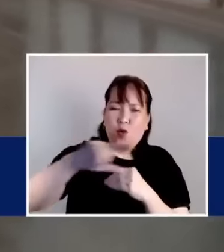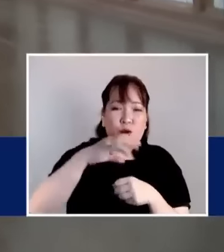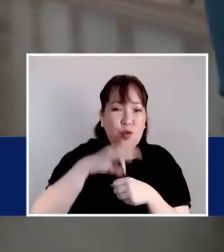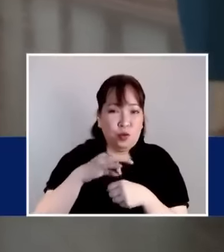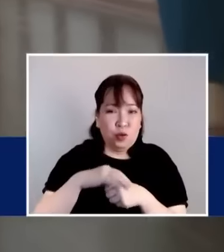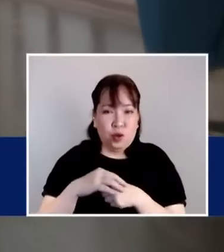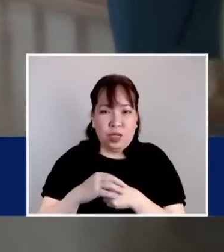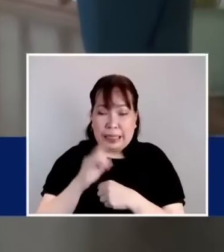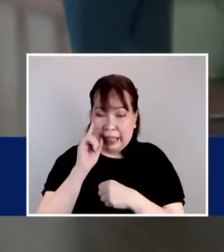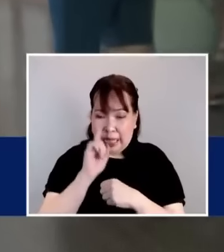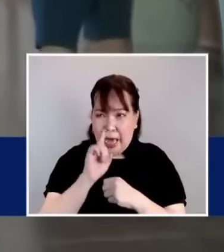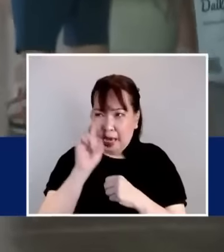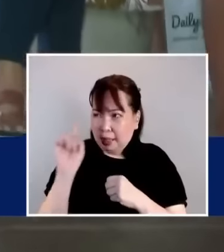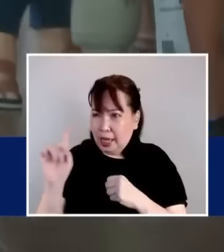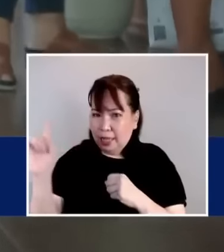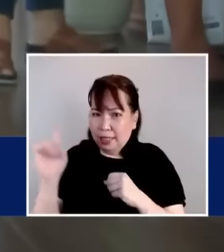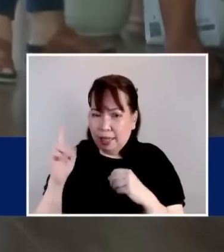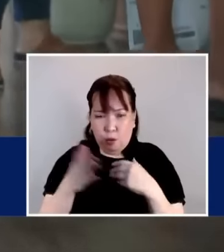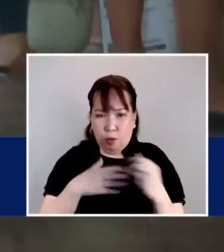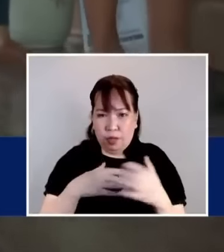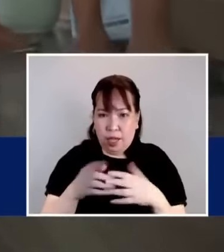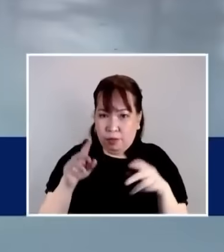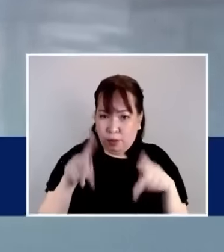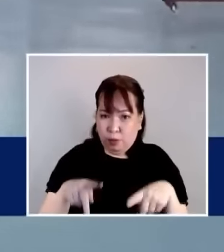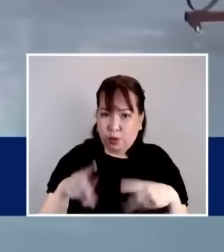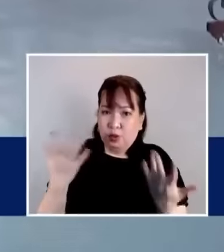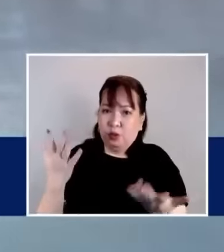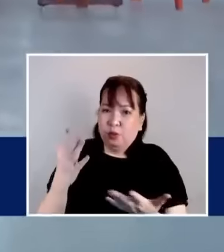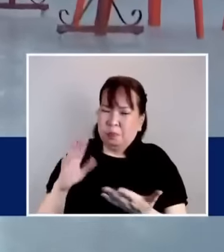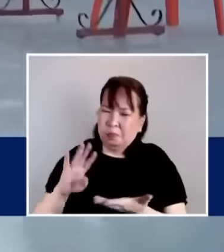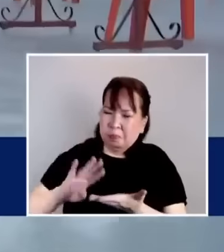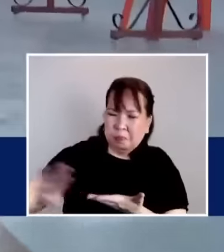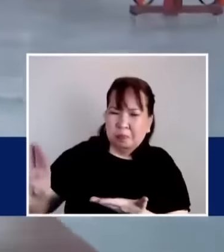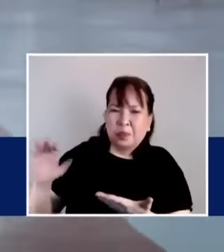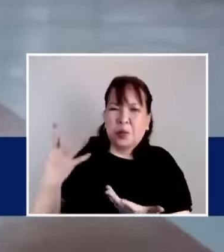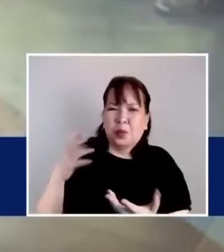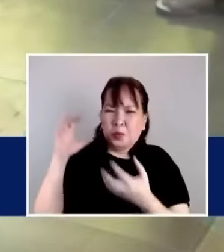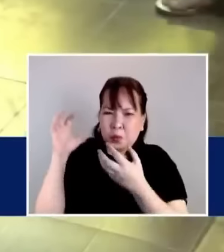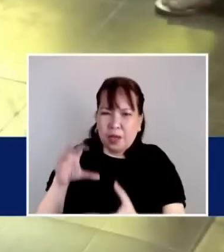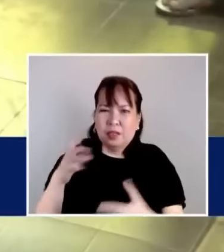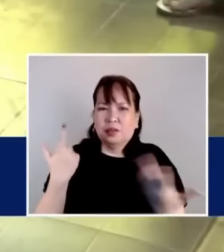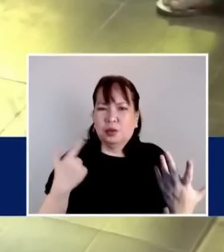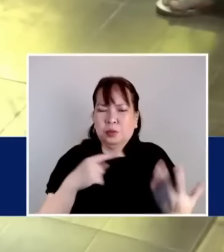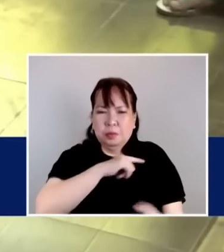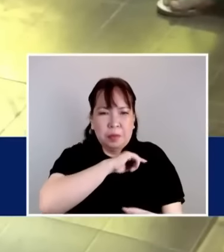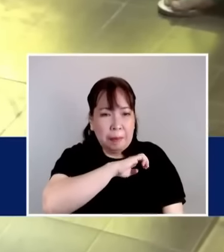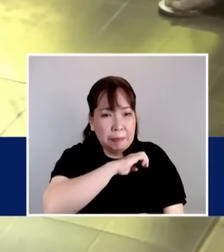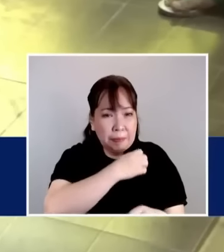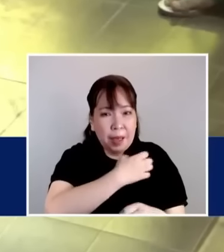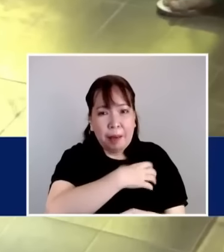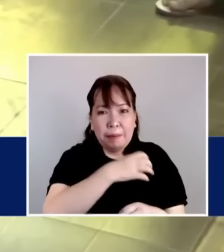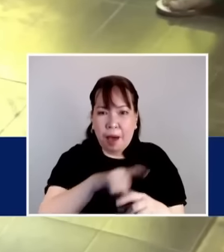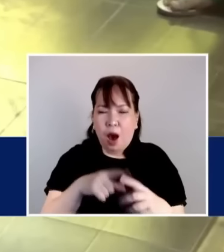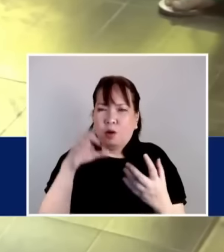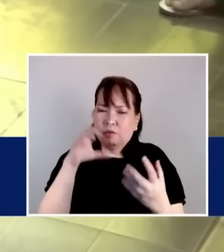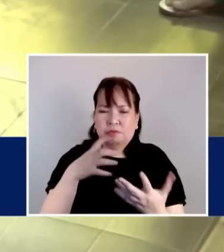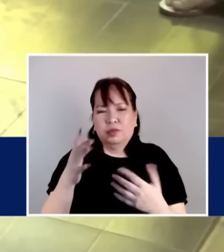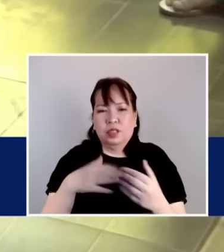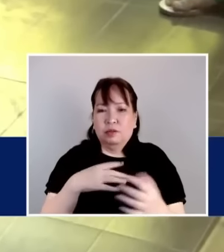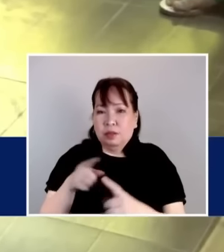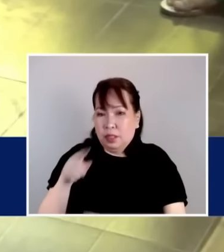ang bilang ng boto ng maliit na tao, kapareho ng boto ng mayaman o makapangyarihan. Ang 40 anyos na si